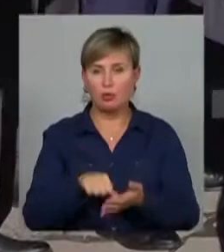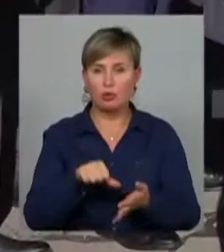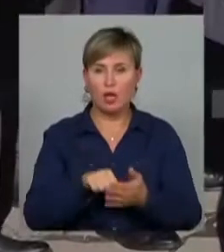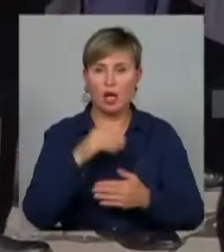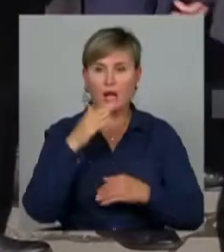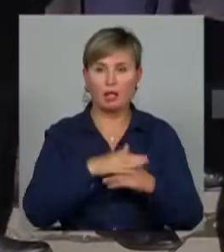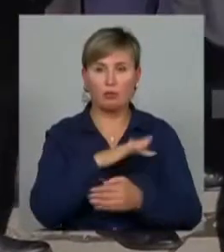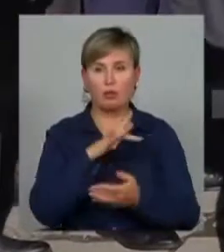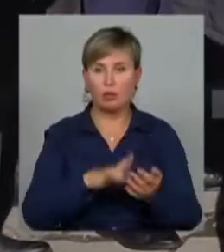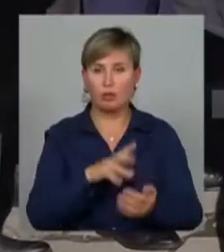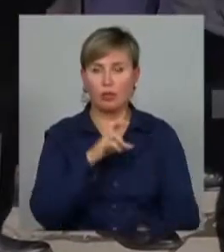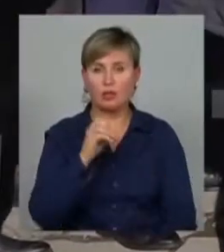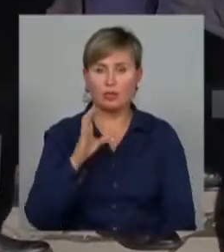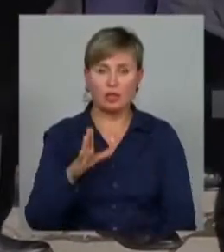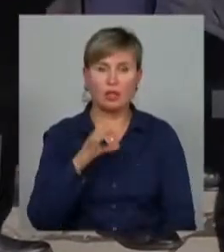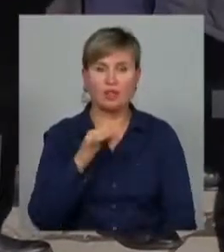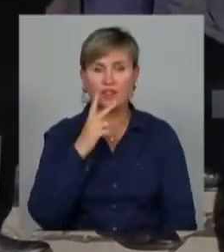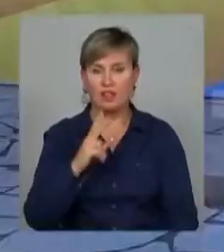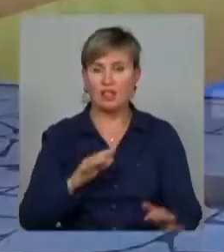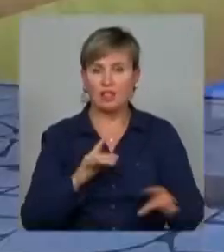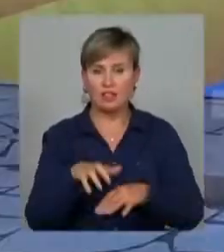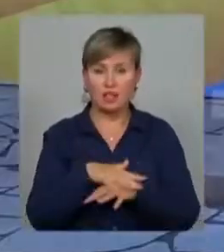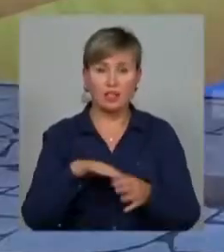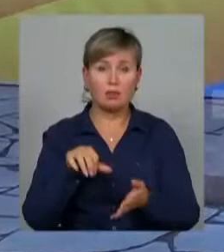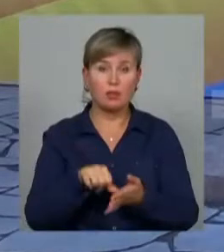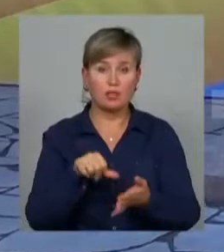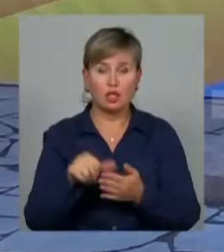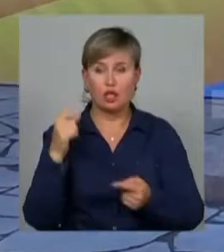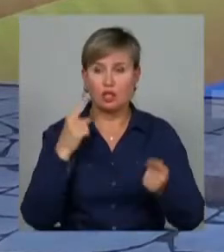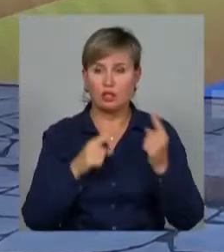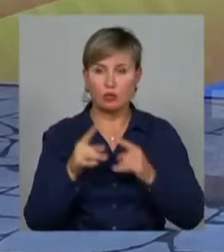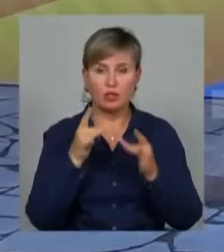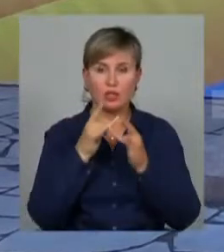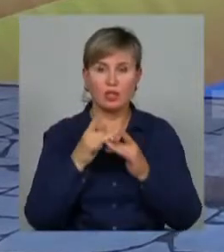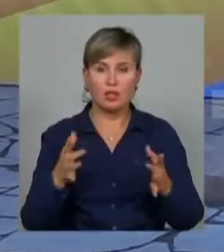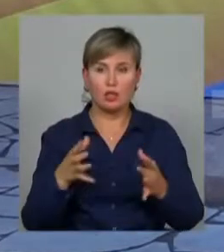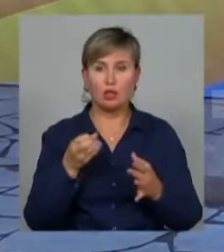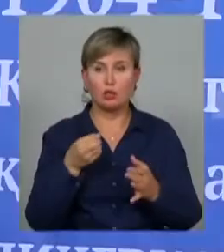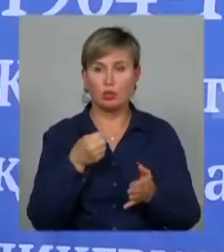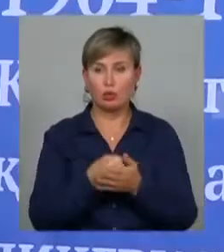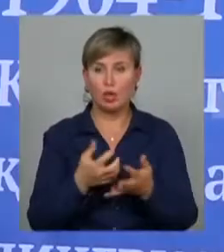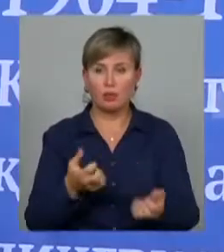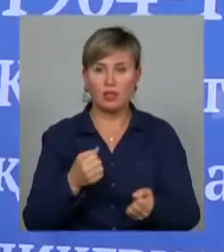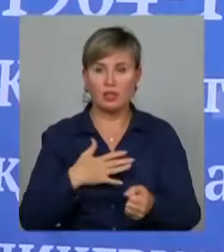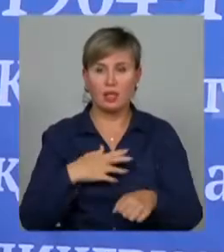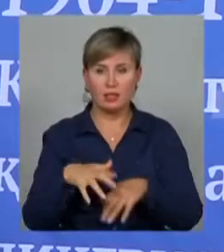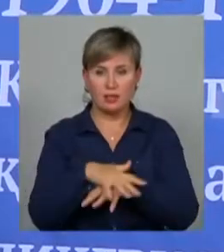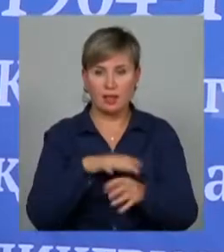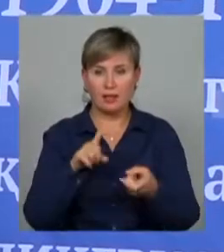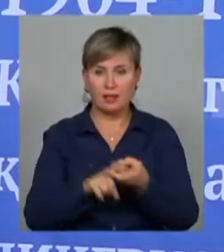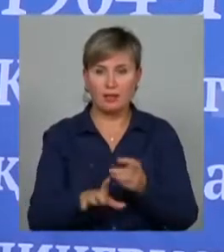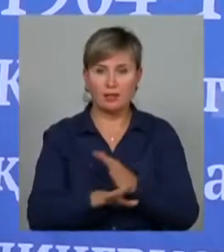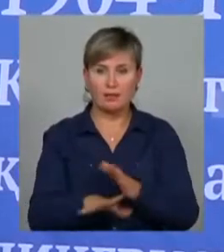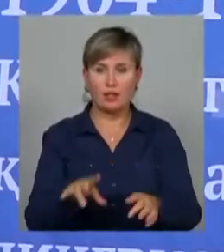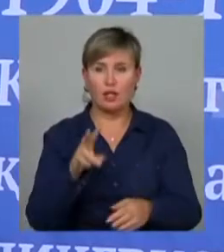города Бакыджан Сагынтаев, видные деятели страны и представители творческой интеллигенции. Еще до обретения нашей страны независимости